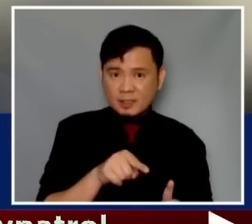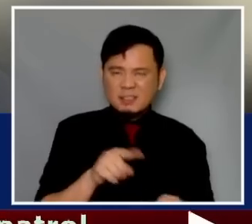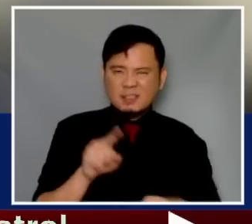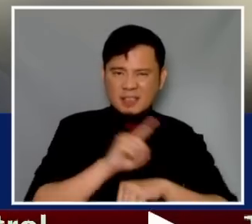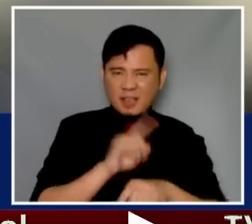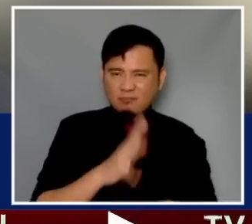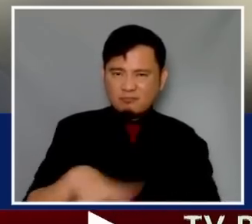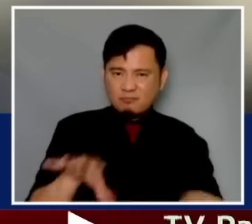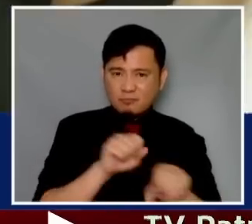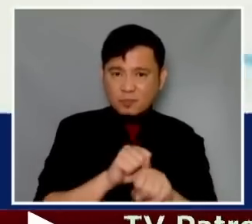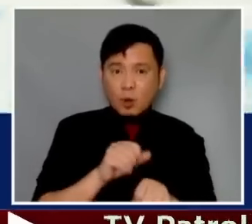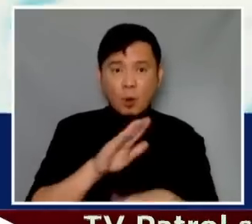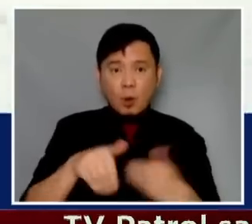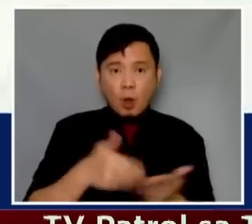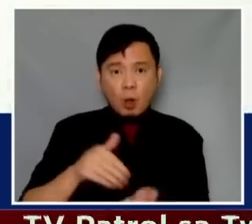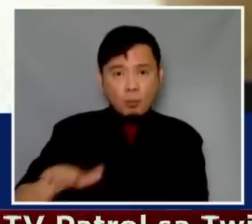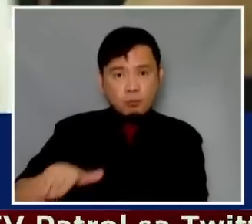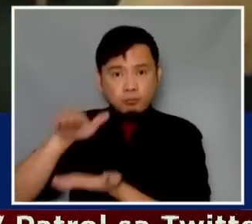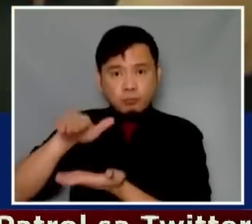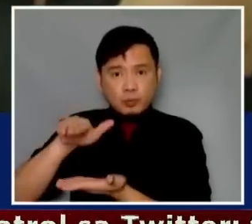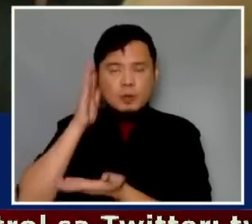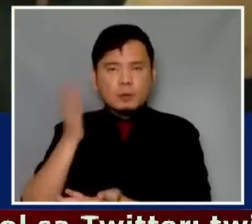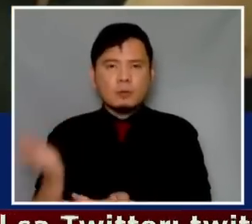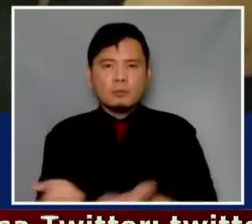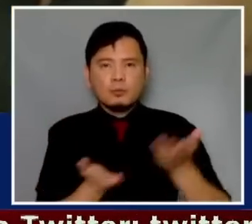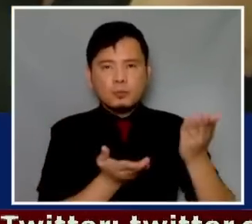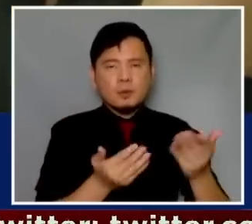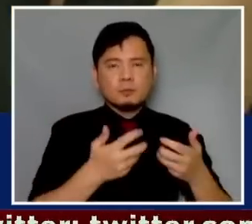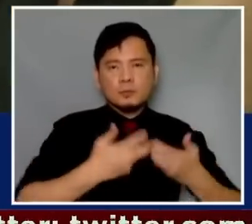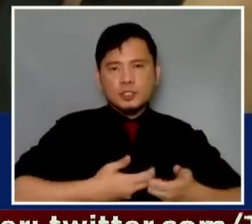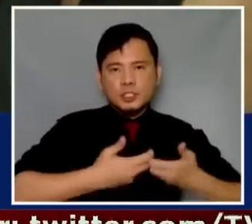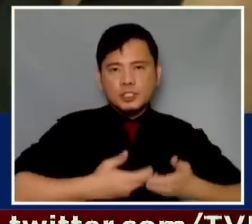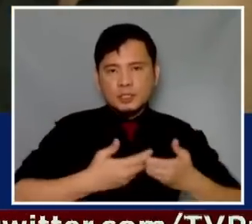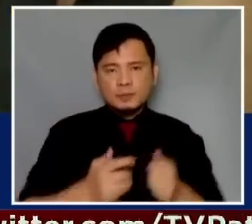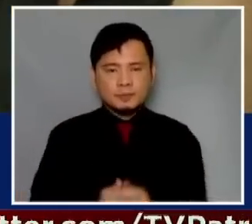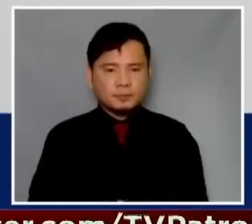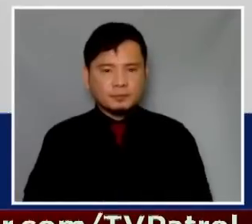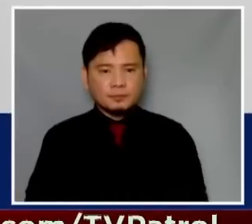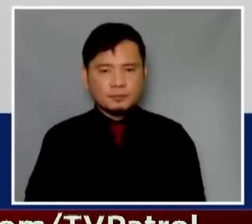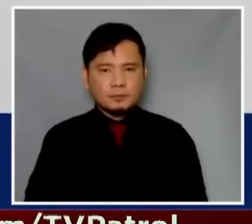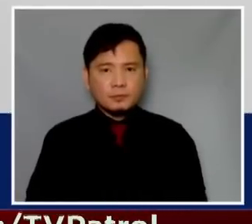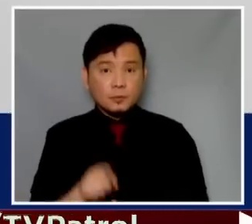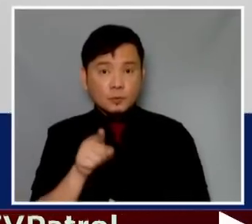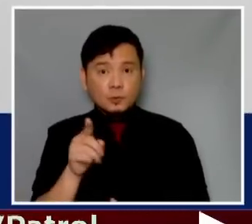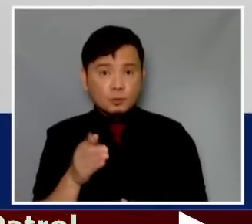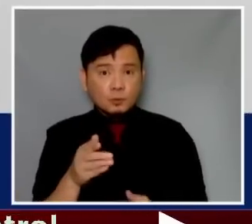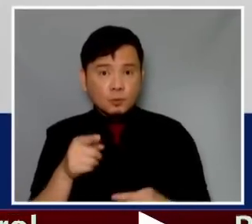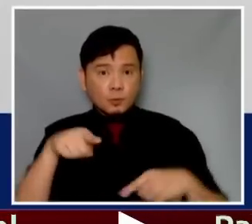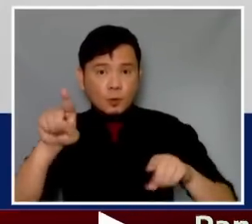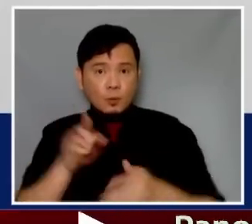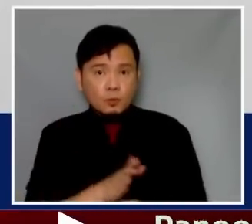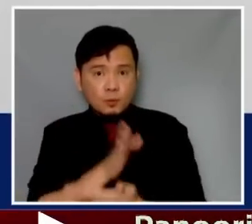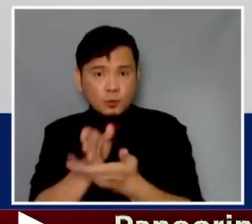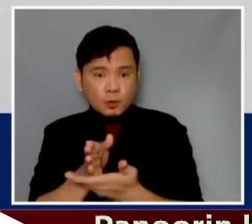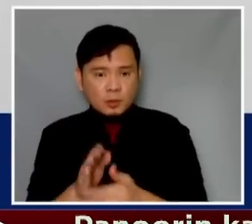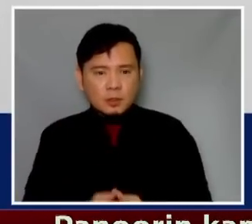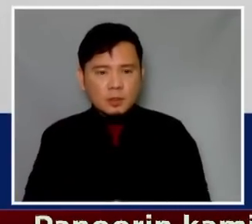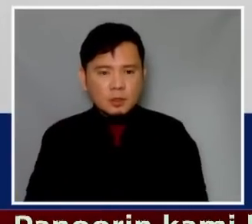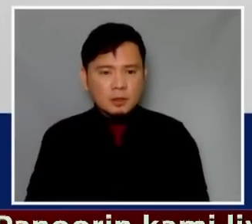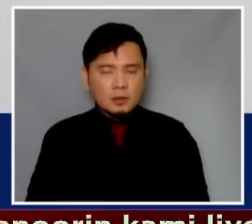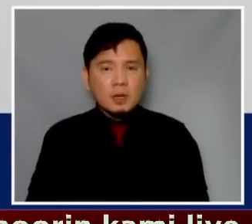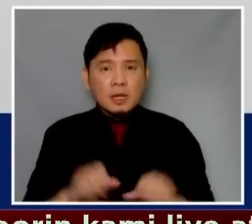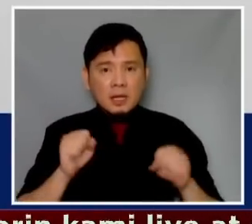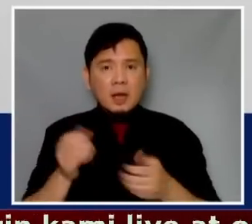ang galing yung mismong botante. Para sa mga mapupunta sa regular na presinto, hindi ipinagbabawal na magdala ng